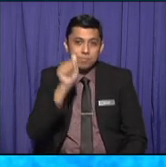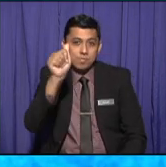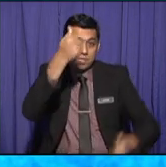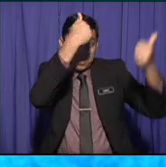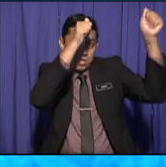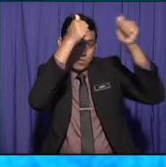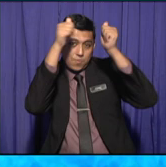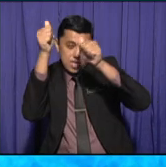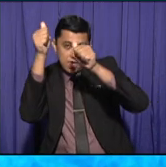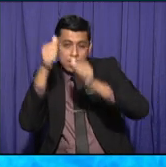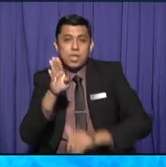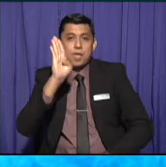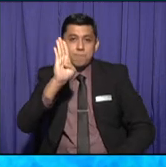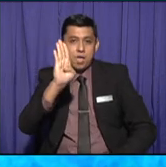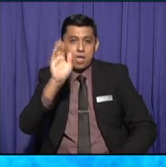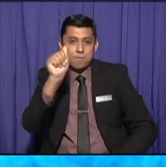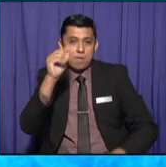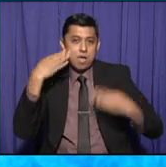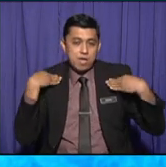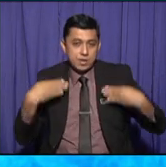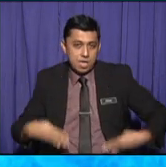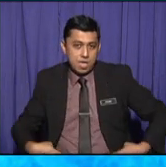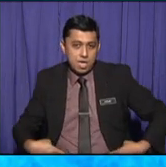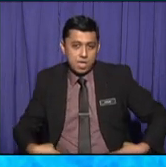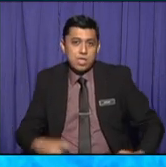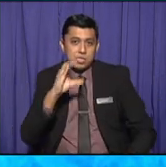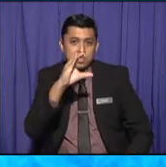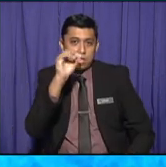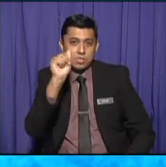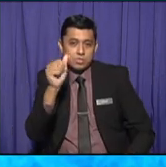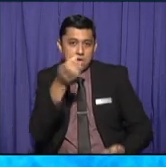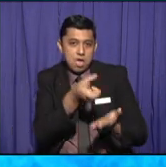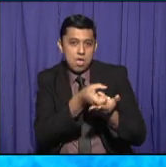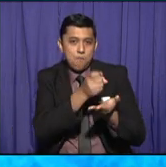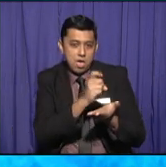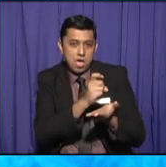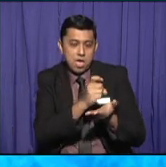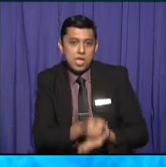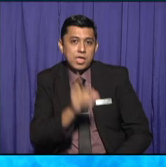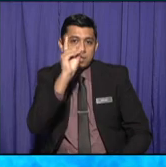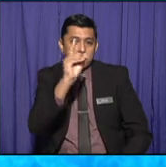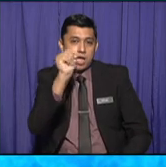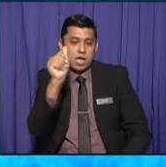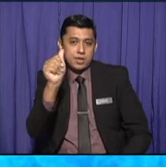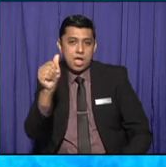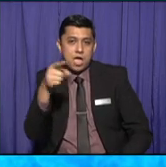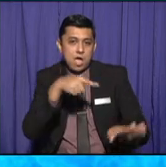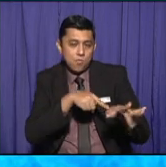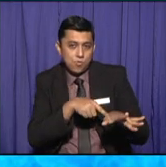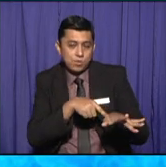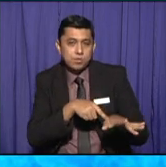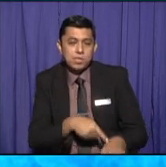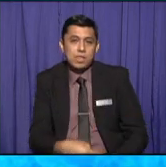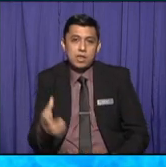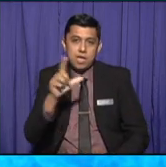A awan, ba badan, ca cawan, da